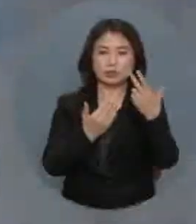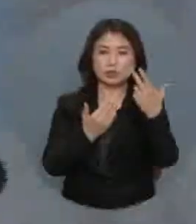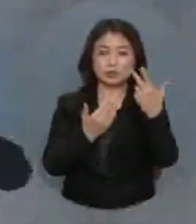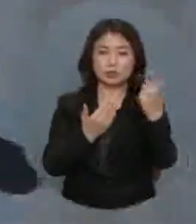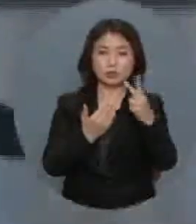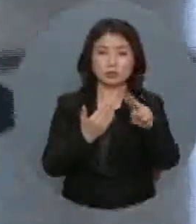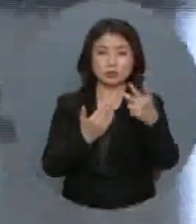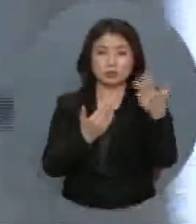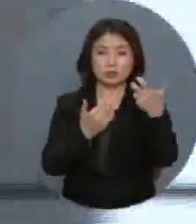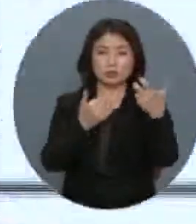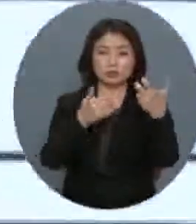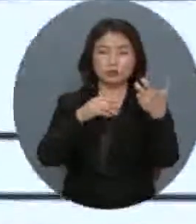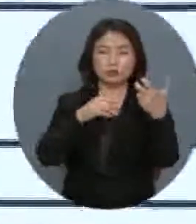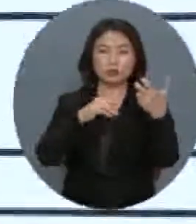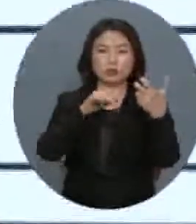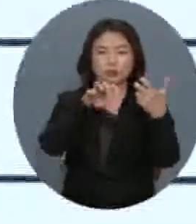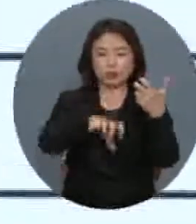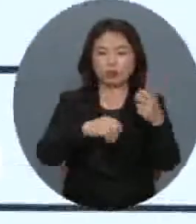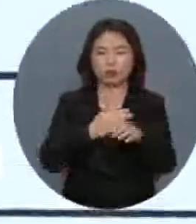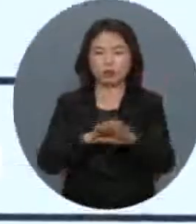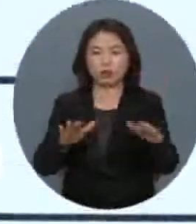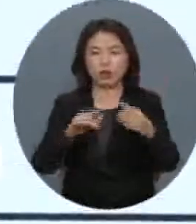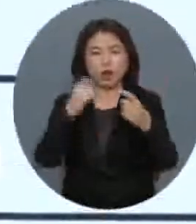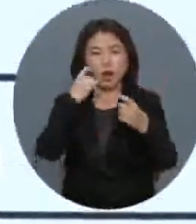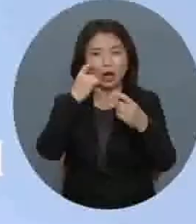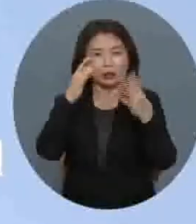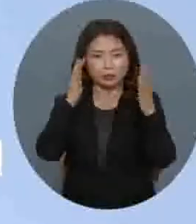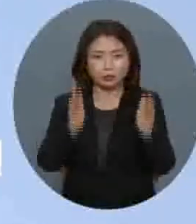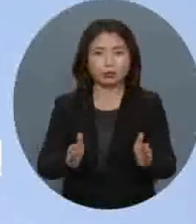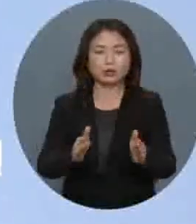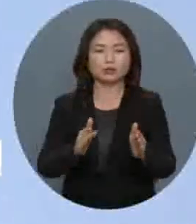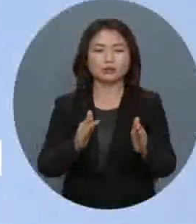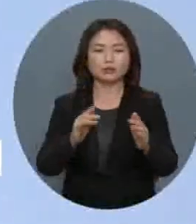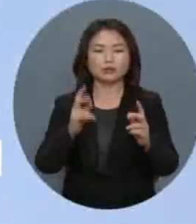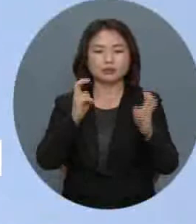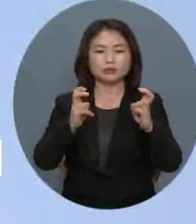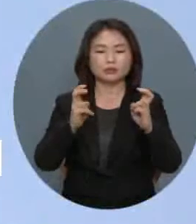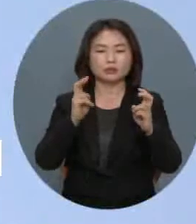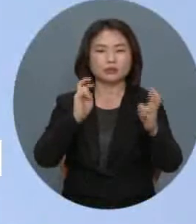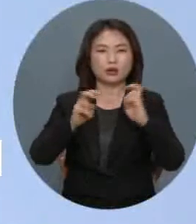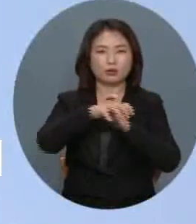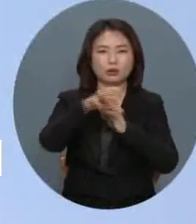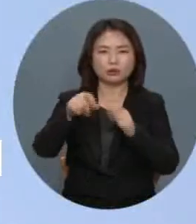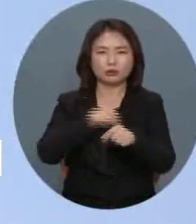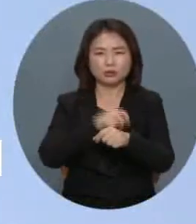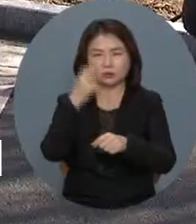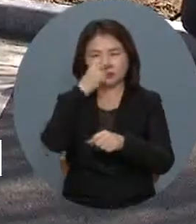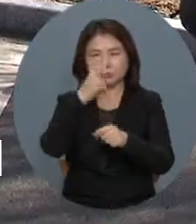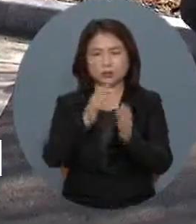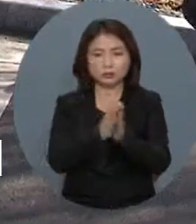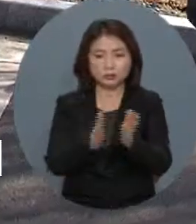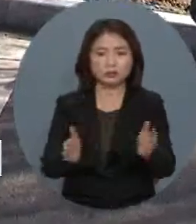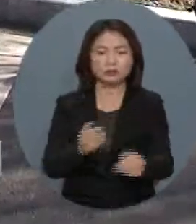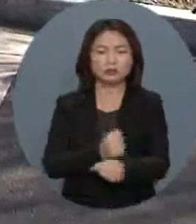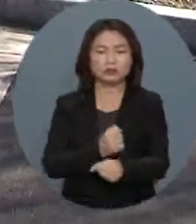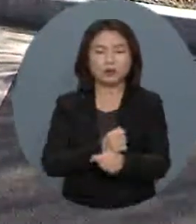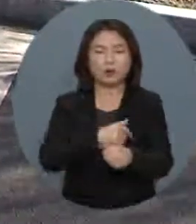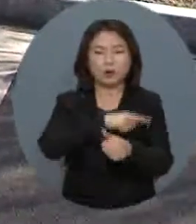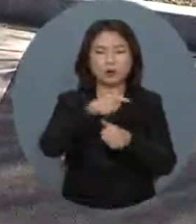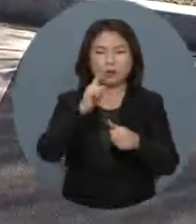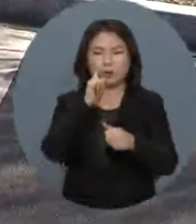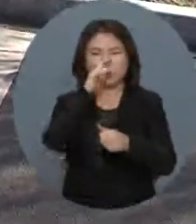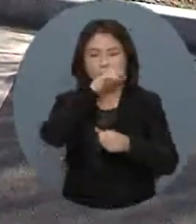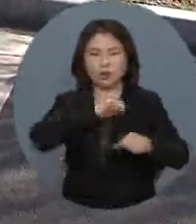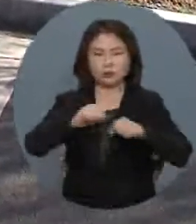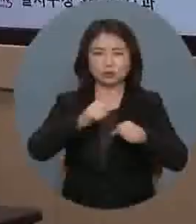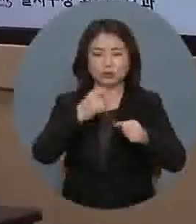곳. 대구지방환경청은 이달 한 달간 이들 사업장에 대한 특별 단속에 나섭니다. 환경